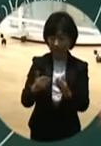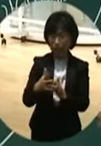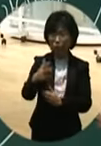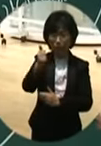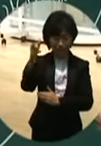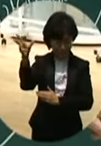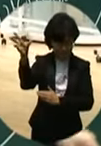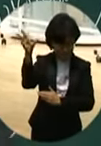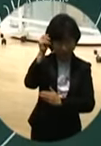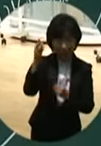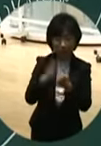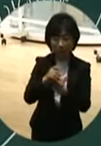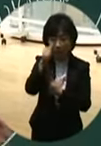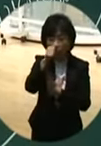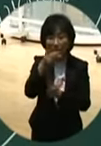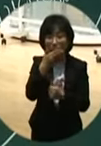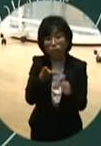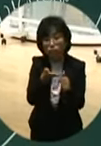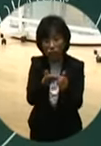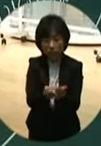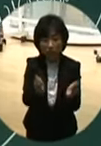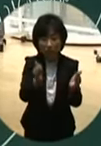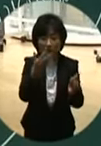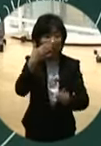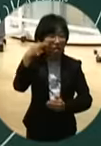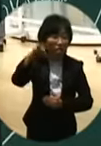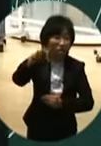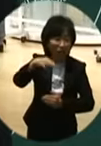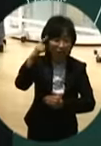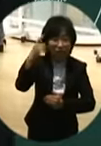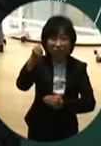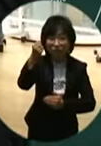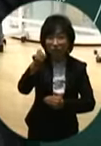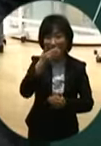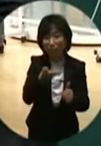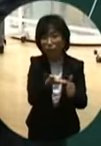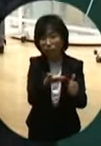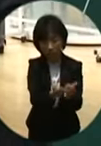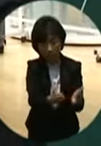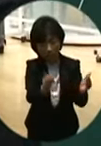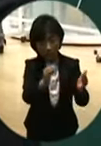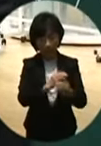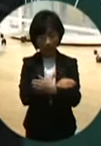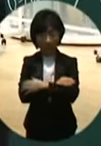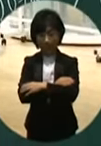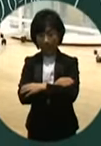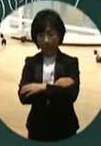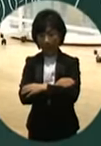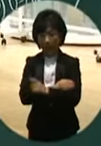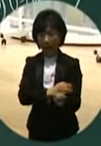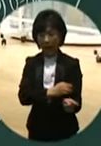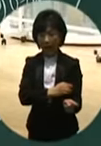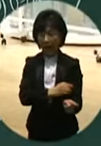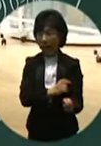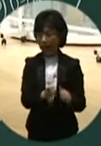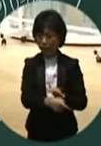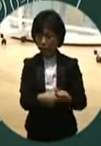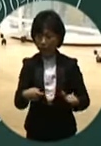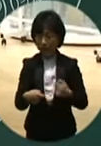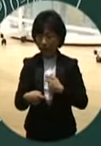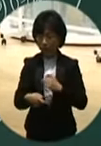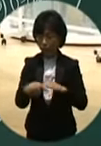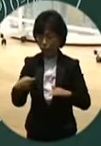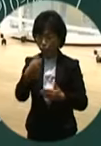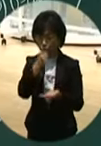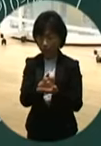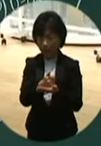precious bowl that people cannot even buy it with money. But then this owner was using it as a cat food bowl. 그래서 밥그릇을 훔치면 도둑놈이잖아요. But then if